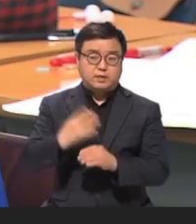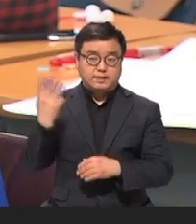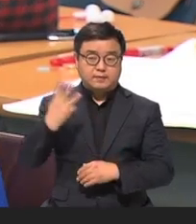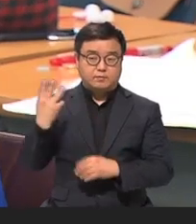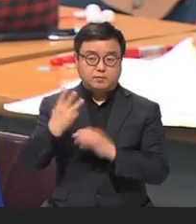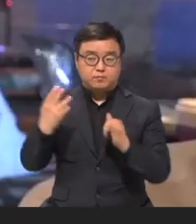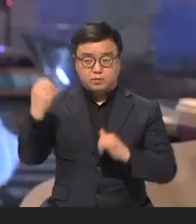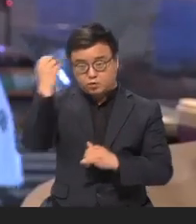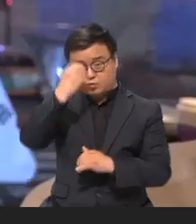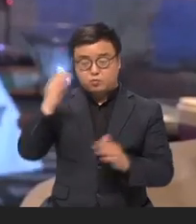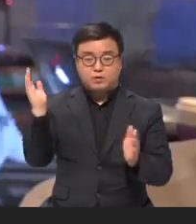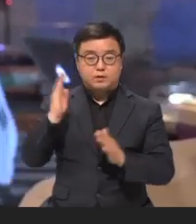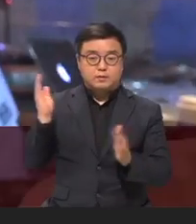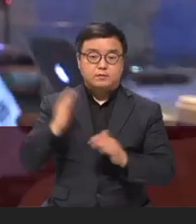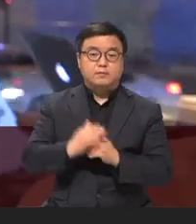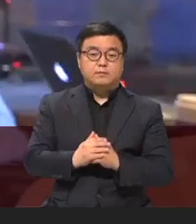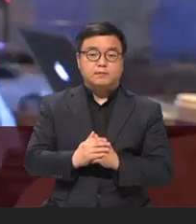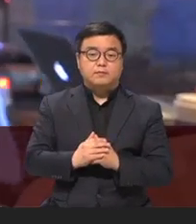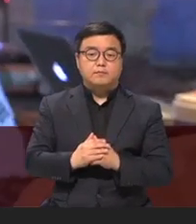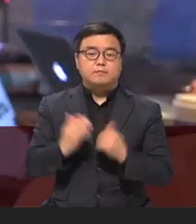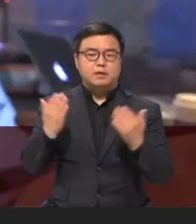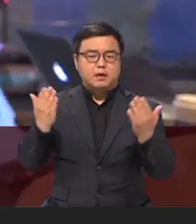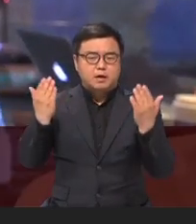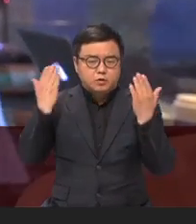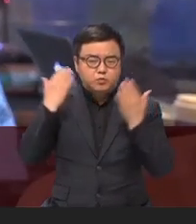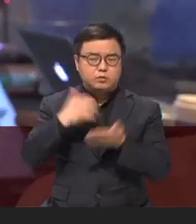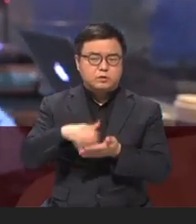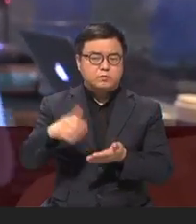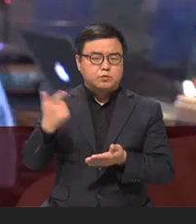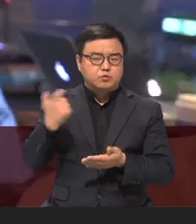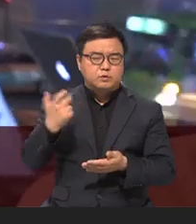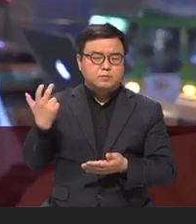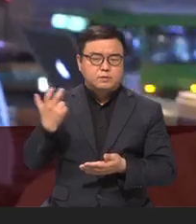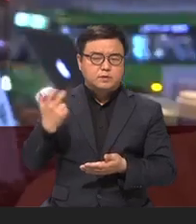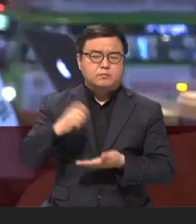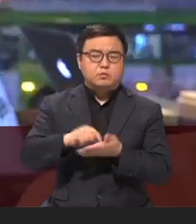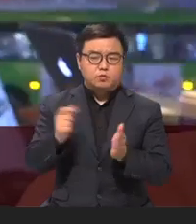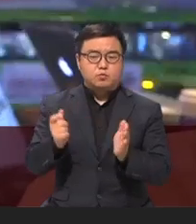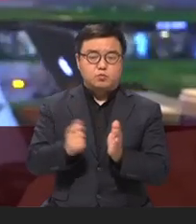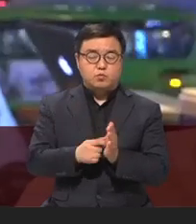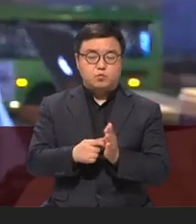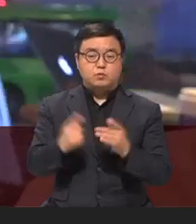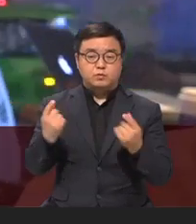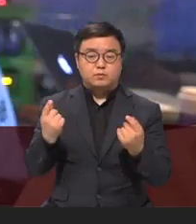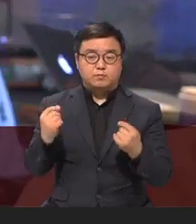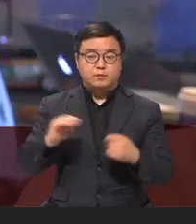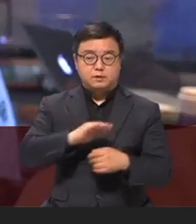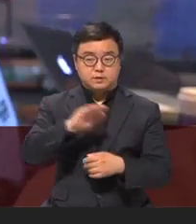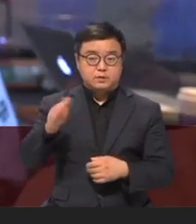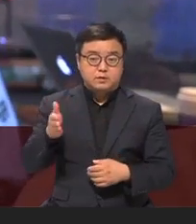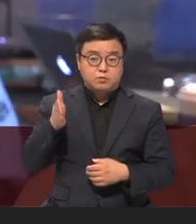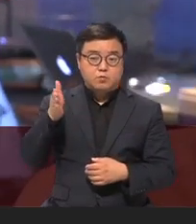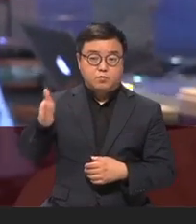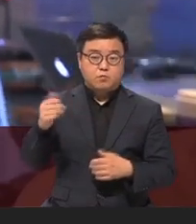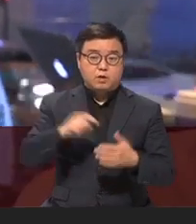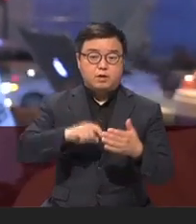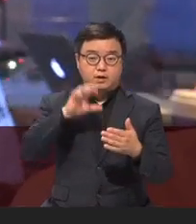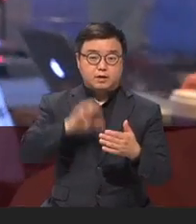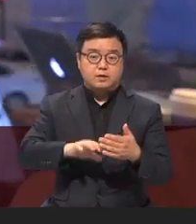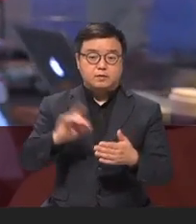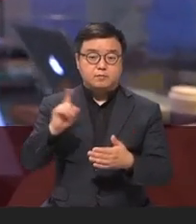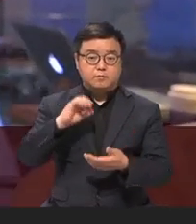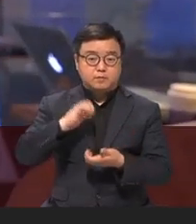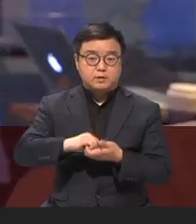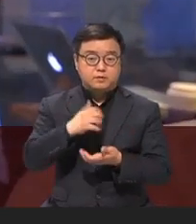고등학생입니다. 학교에서는 한 6, 70명 정도 됐던 것 같아요. 근데 저희 과에서는 저희과